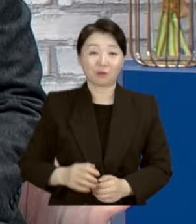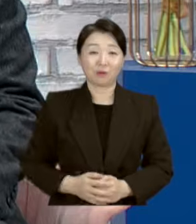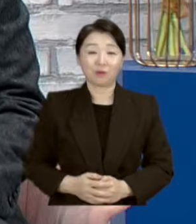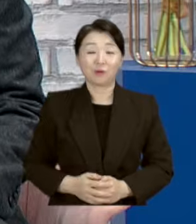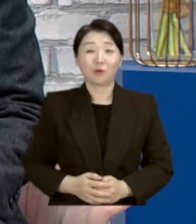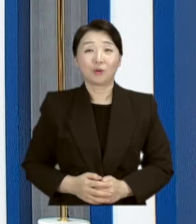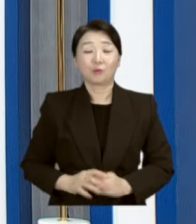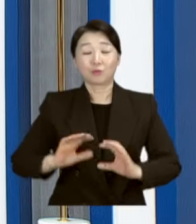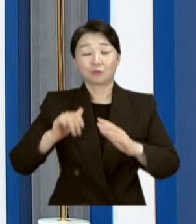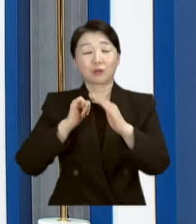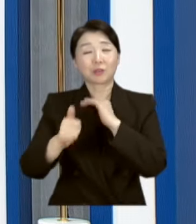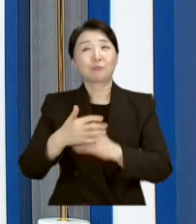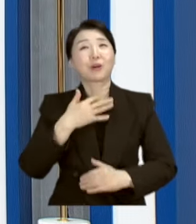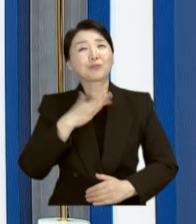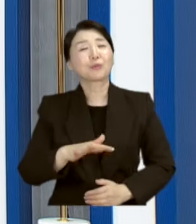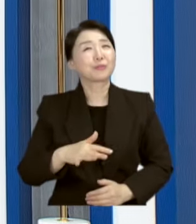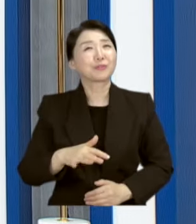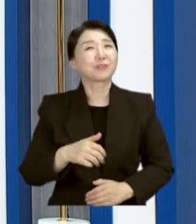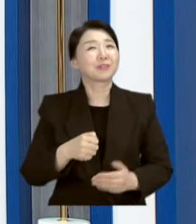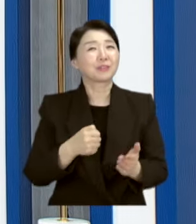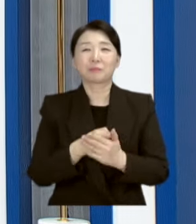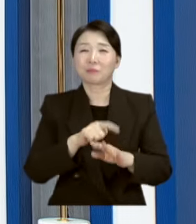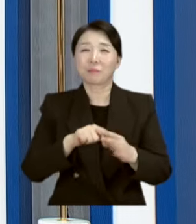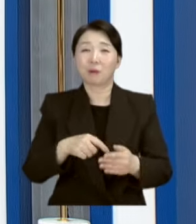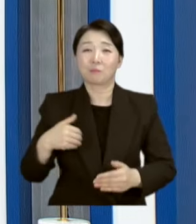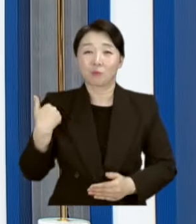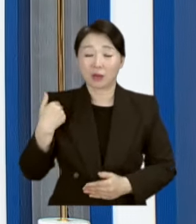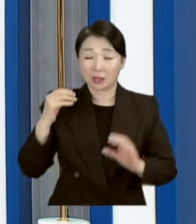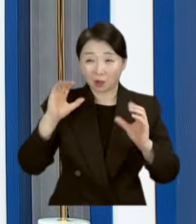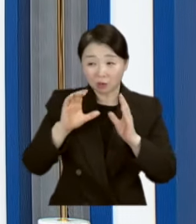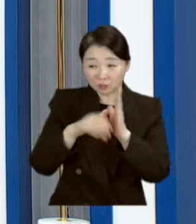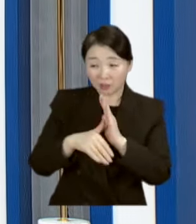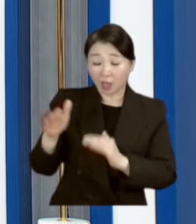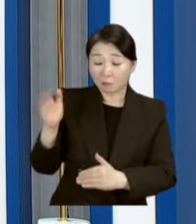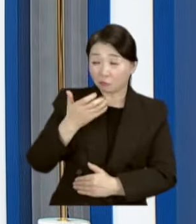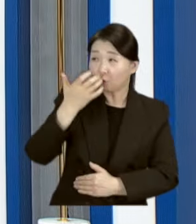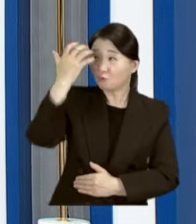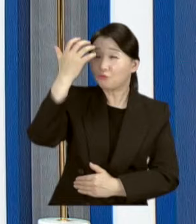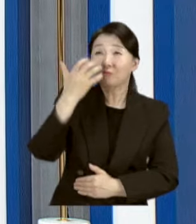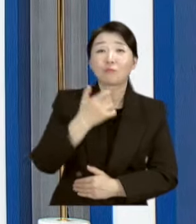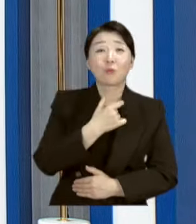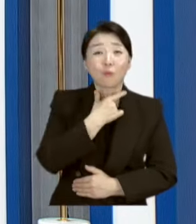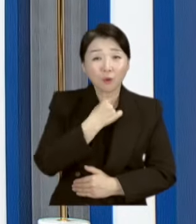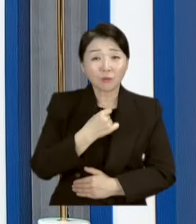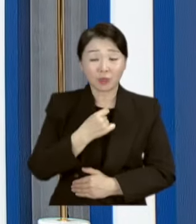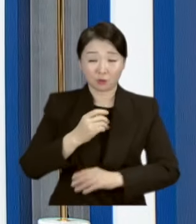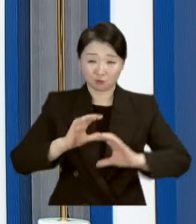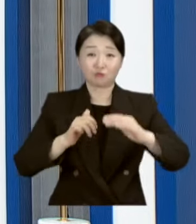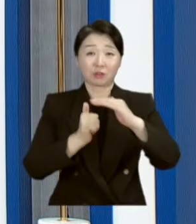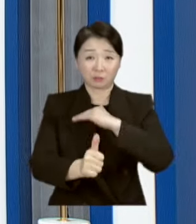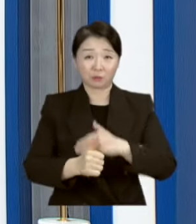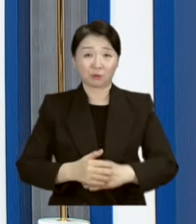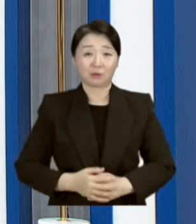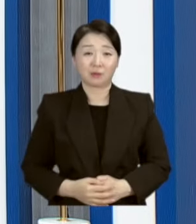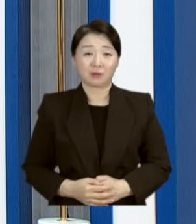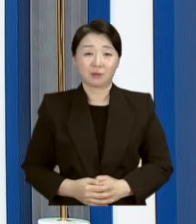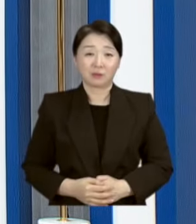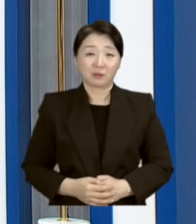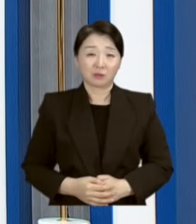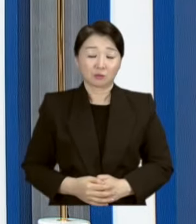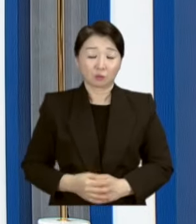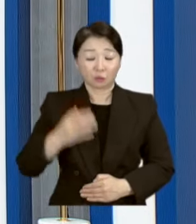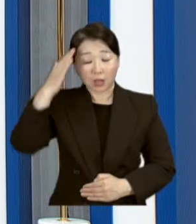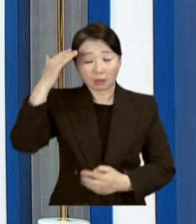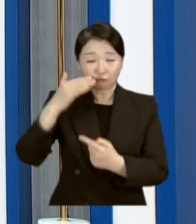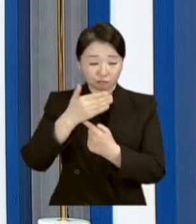본 적이 없어서 그러니까. 국가대표 해본 적이 없어서 모르겠어요. 어렸을 때부터 꿈에 그리던 자리니까 아무래도 네. 됐을 때